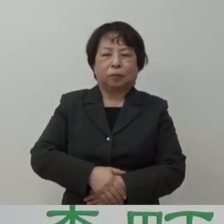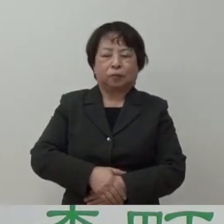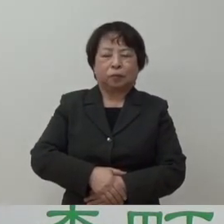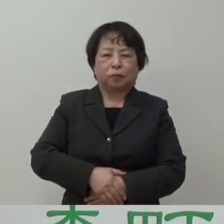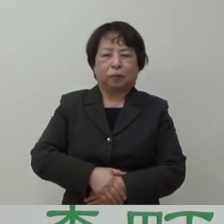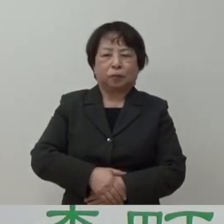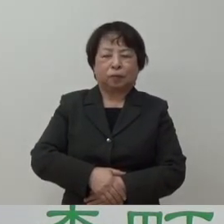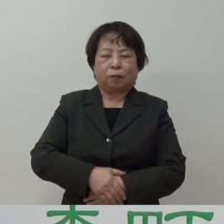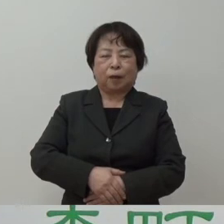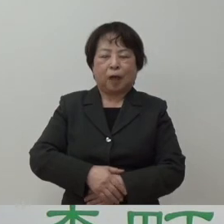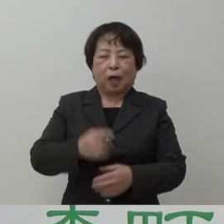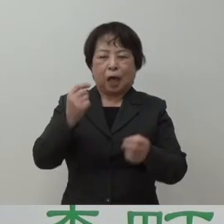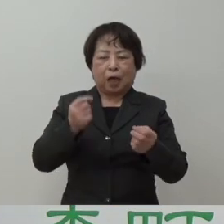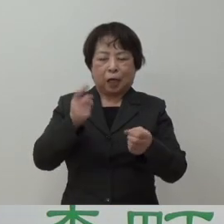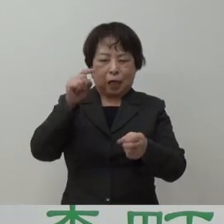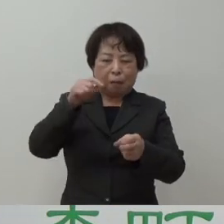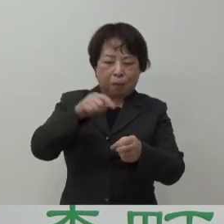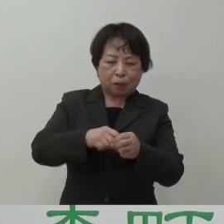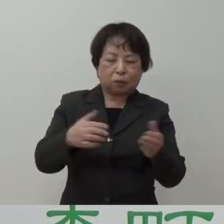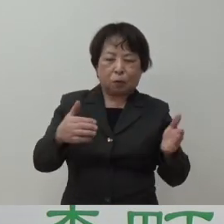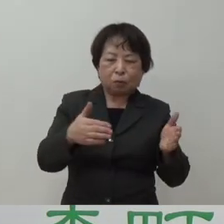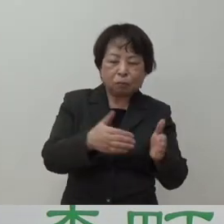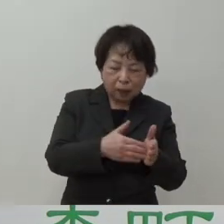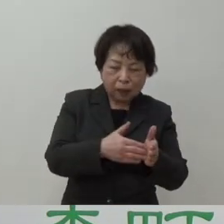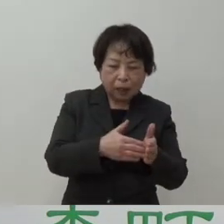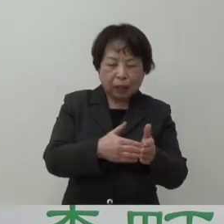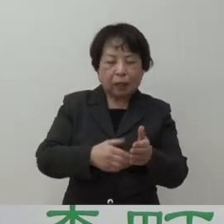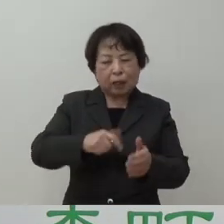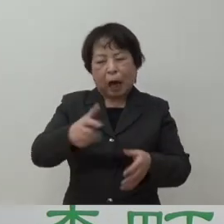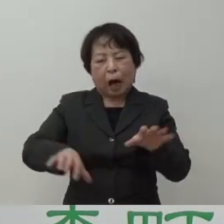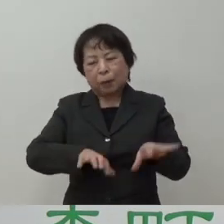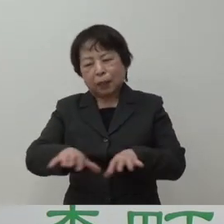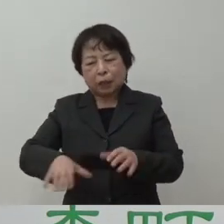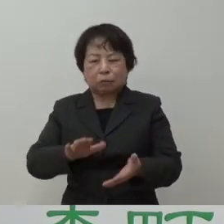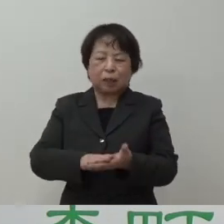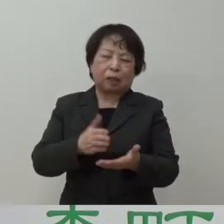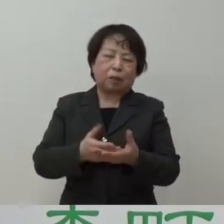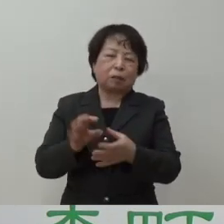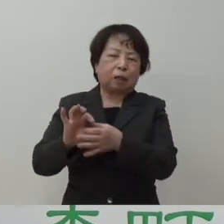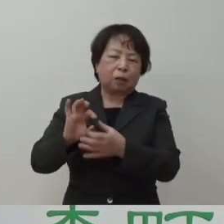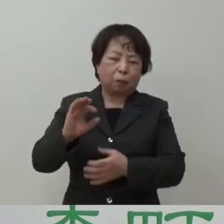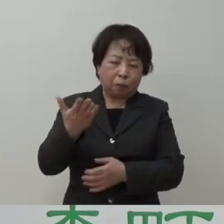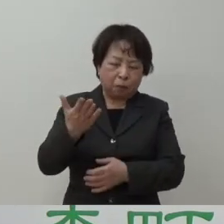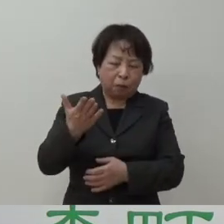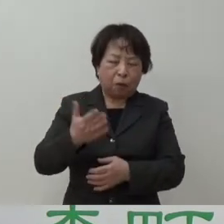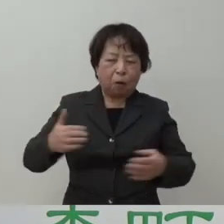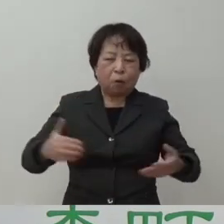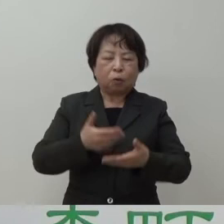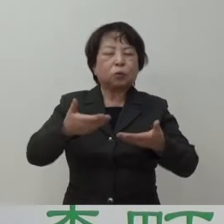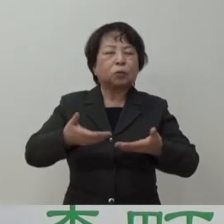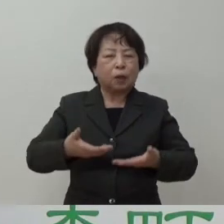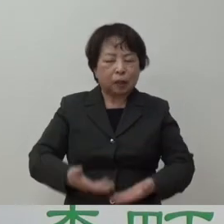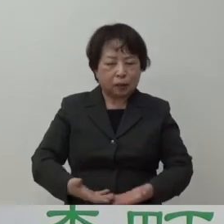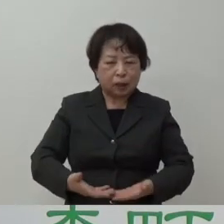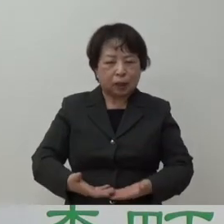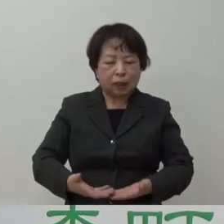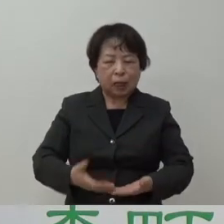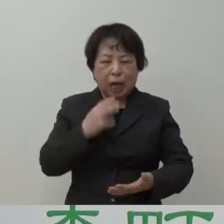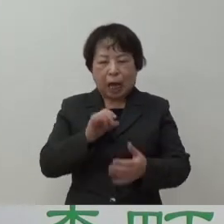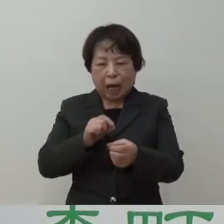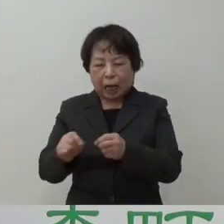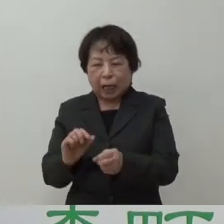年末を迎え何かと慌ただしくなりますが、交通安全、火災予